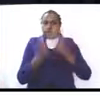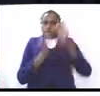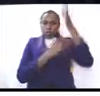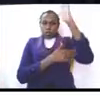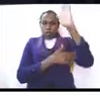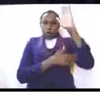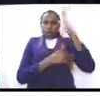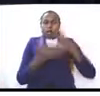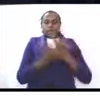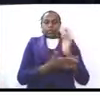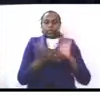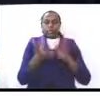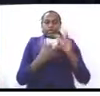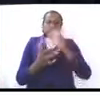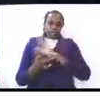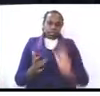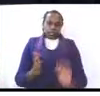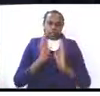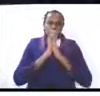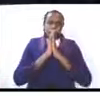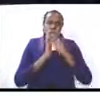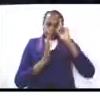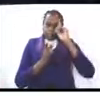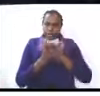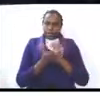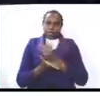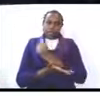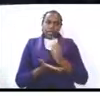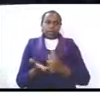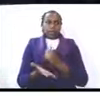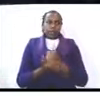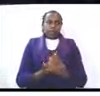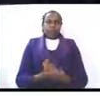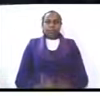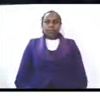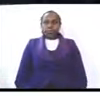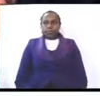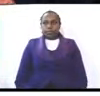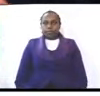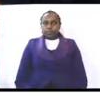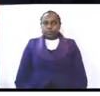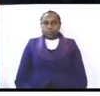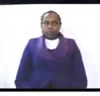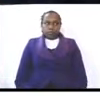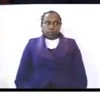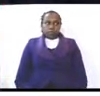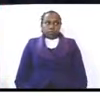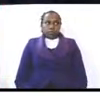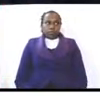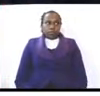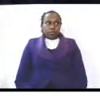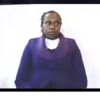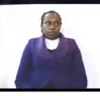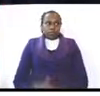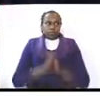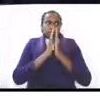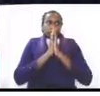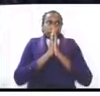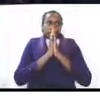Kwa Yesu Kristo Bwana wetu twaomba. Amen. Sala ya pili ya